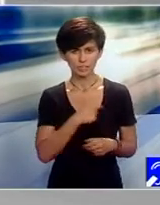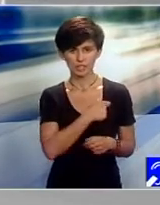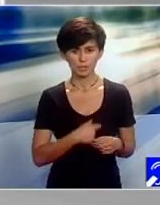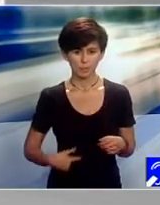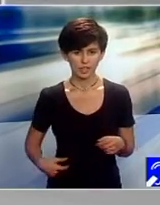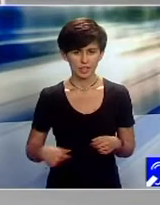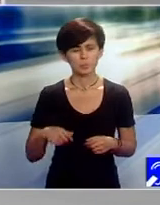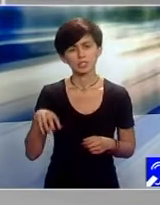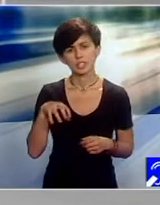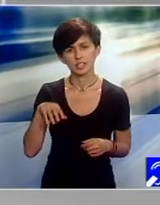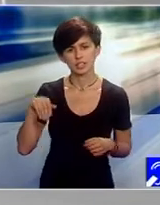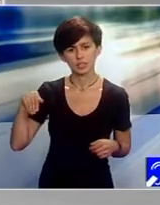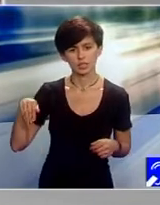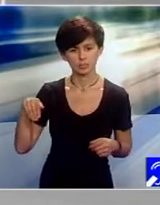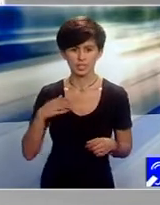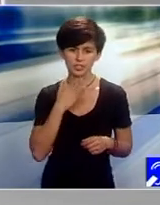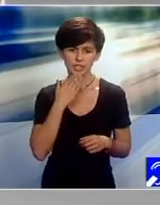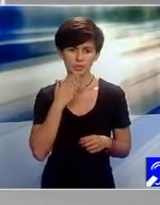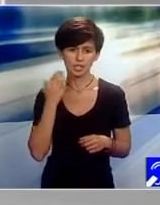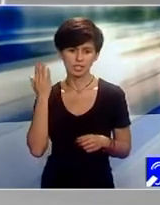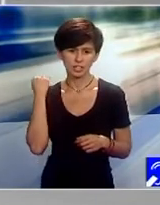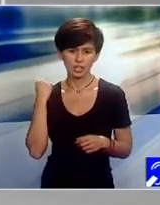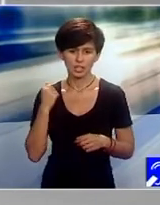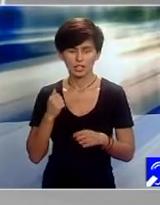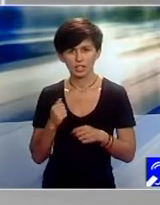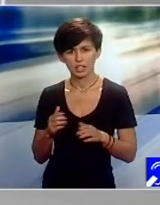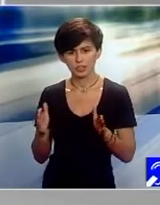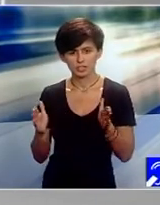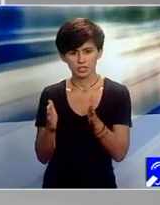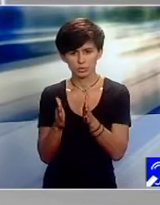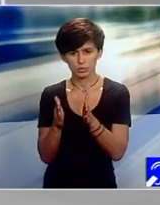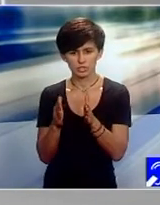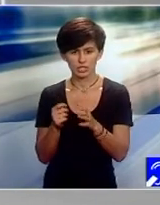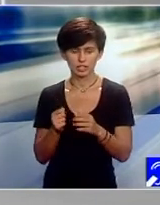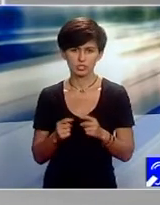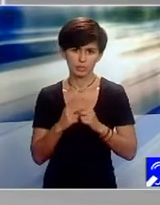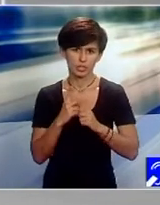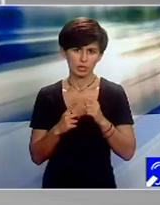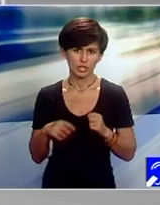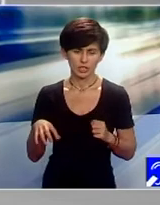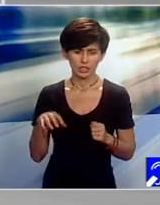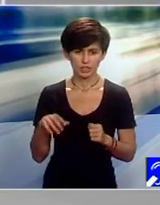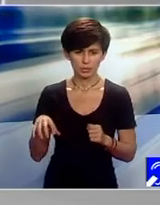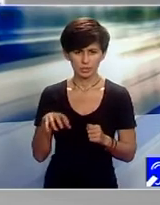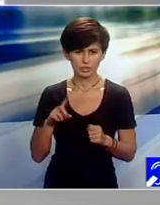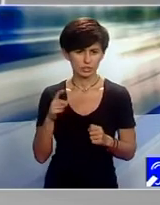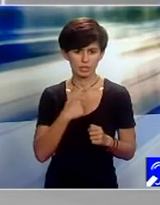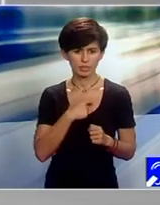din păcate acum a fost îngustată, și pe mari porțiuni nu mai poate trece un autobuz sau un trolebus pe lângă